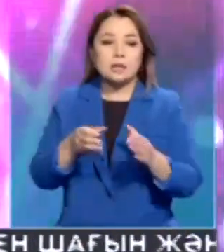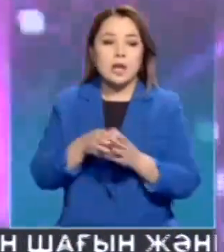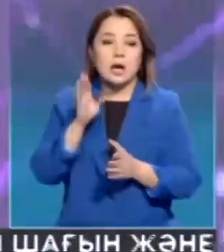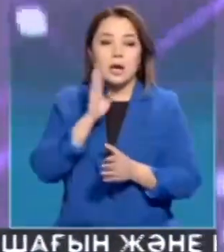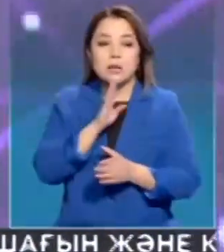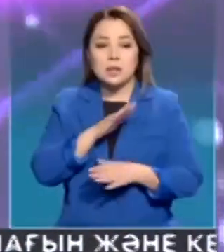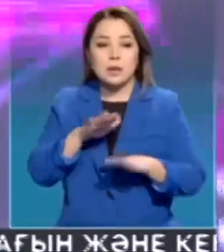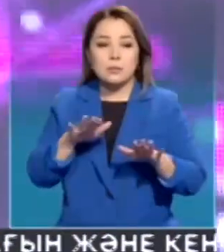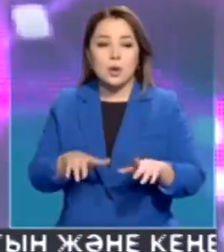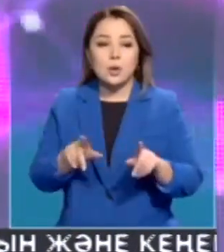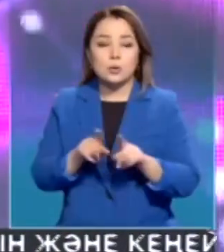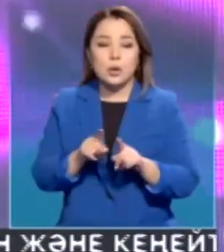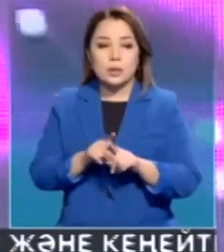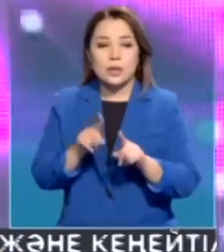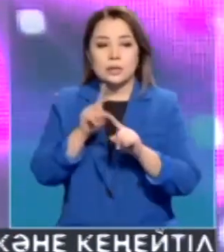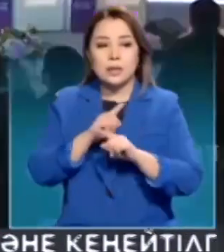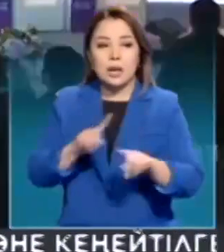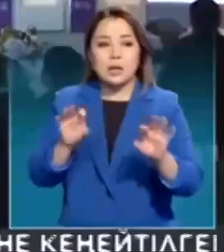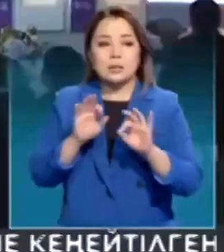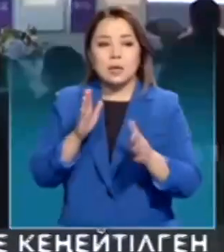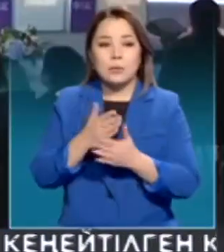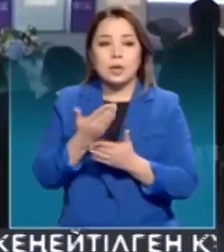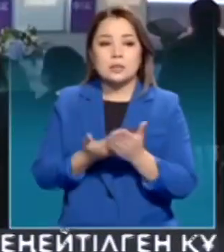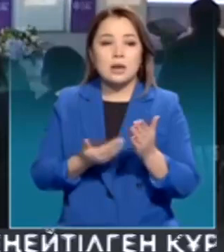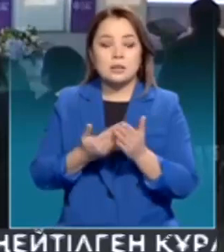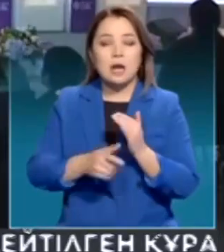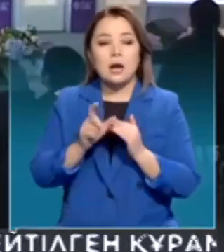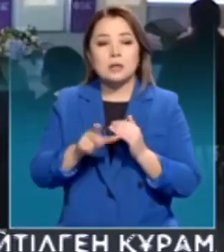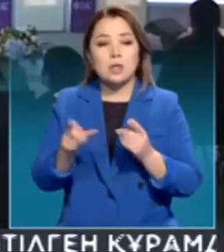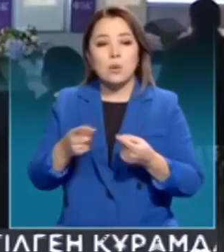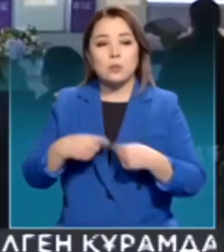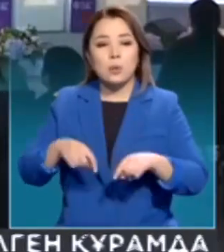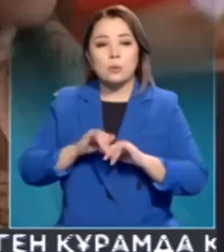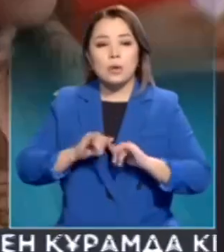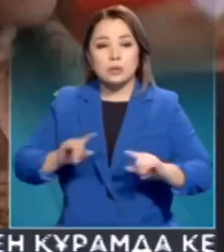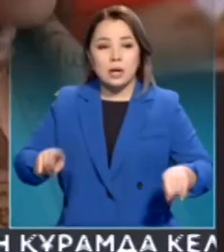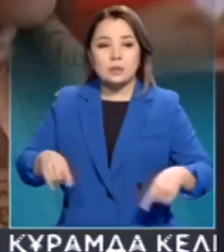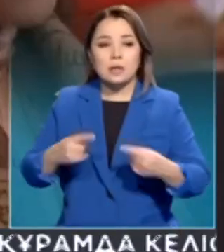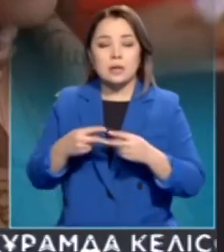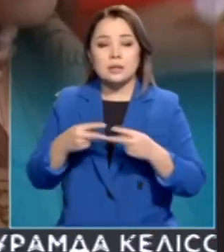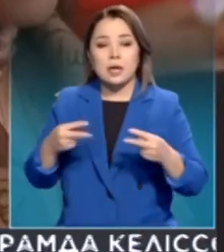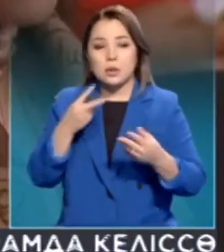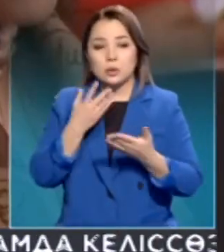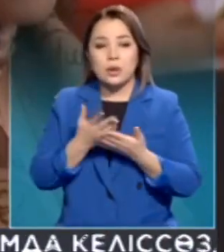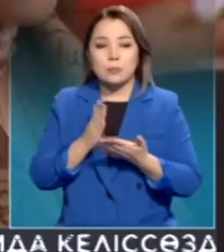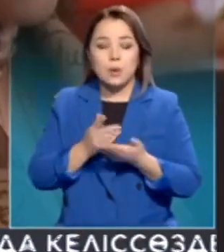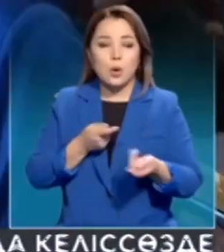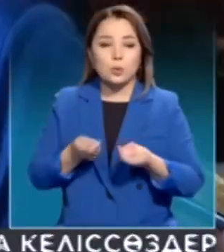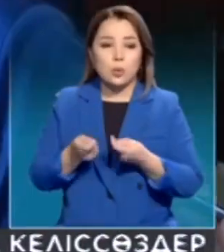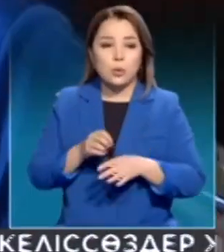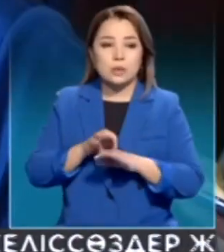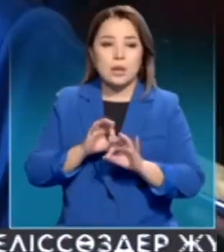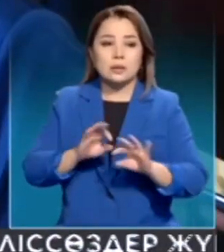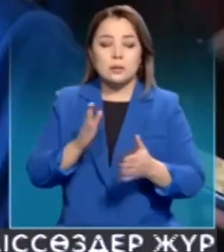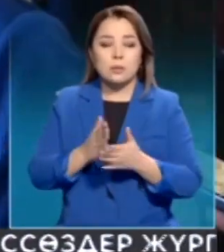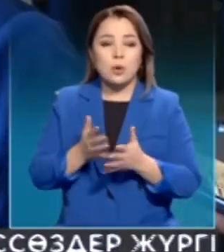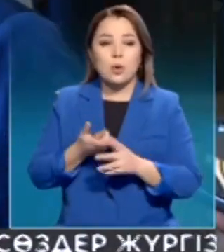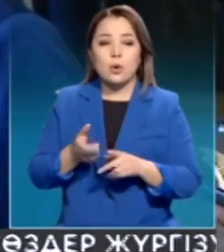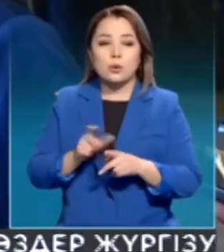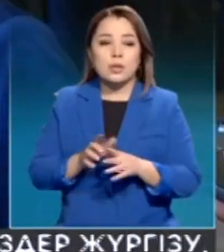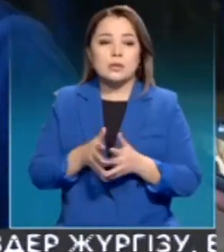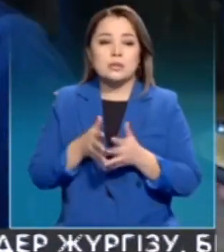әйелдер панельдік сессиясын ерекше атап өтуге болады. Мұнда сарапшылар азаматтық қоғамды дамытудағы гендерлік теңдіктің рөлі туралы айтты. Очень часто